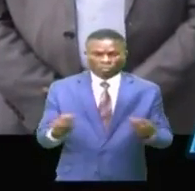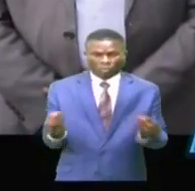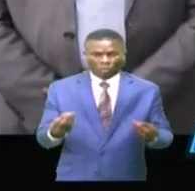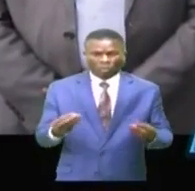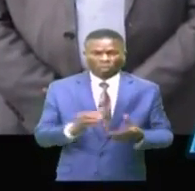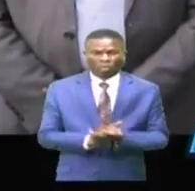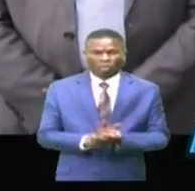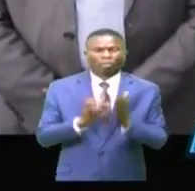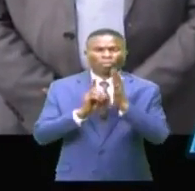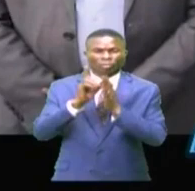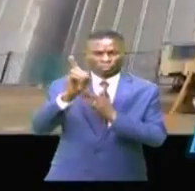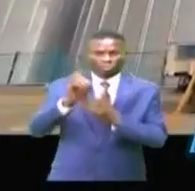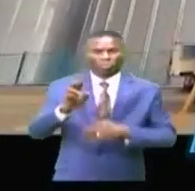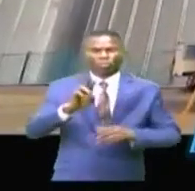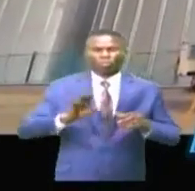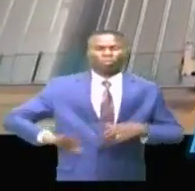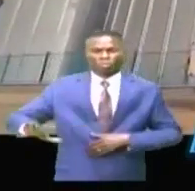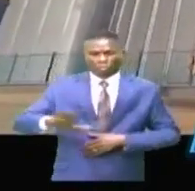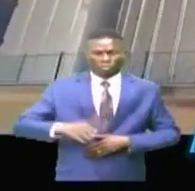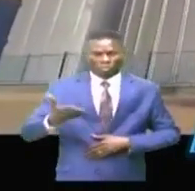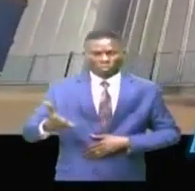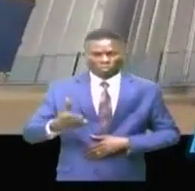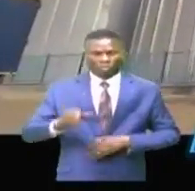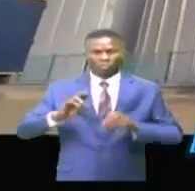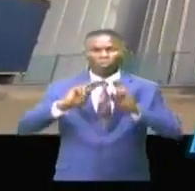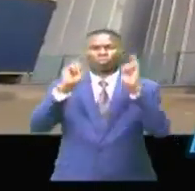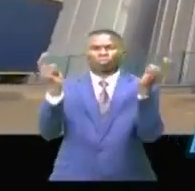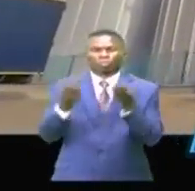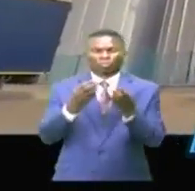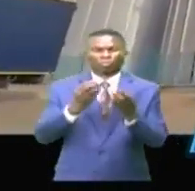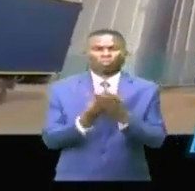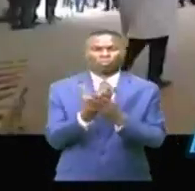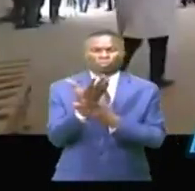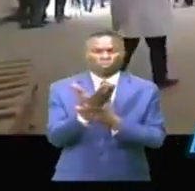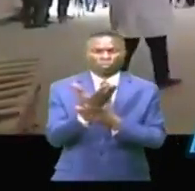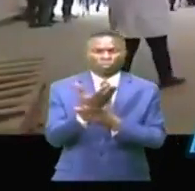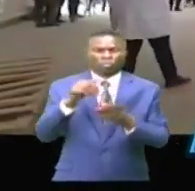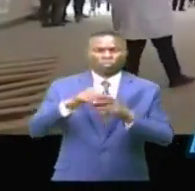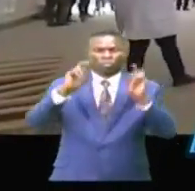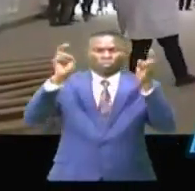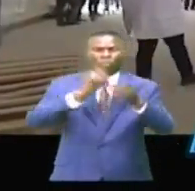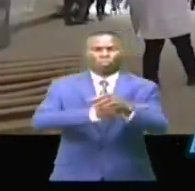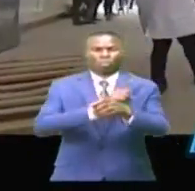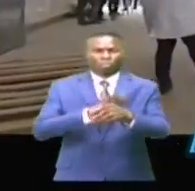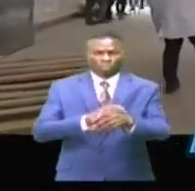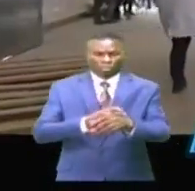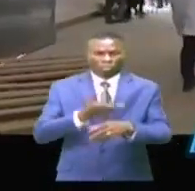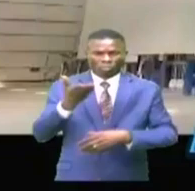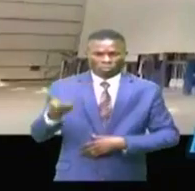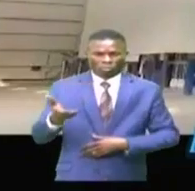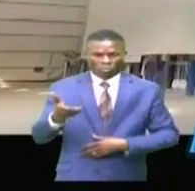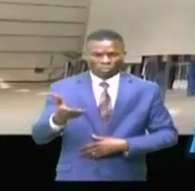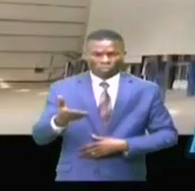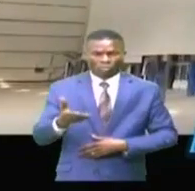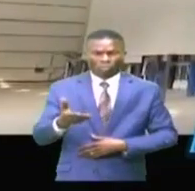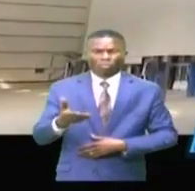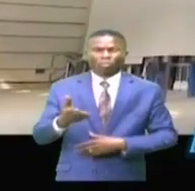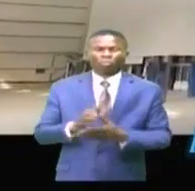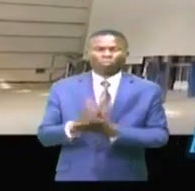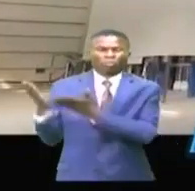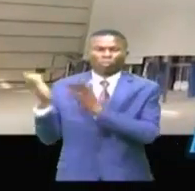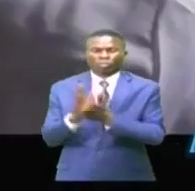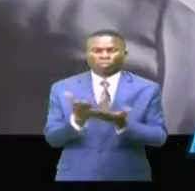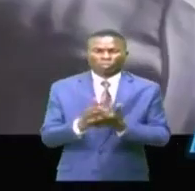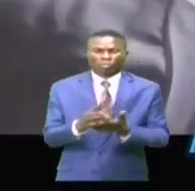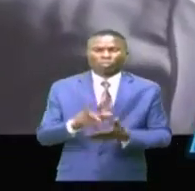développer la RDC une autre usine de production en plein coeur de Goma c'est mon Gabao un portefeuille de 20